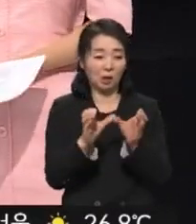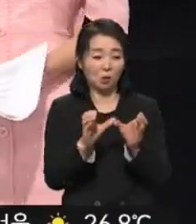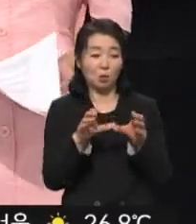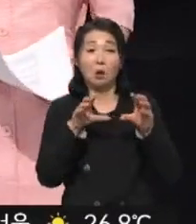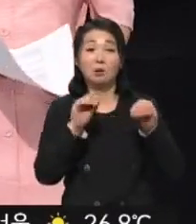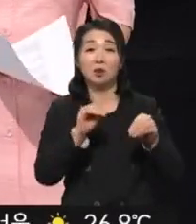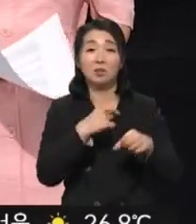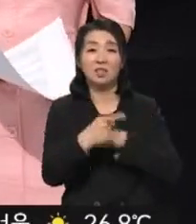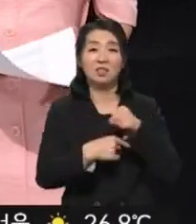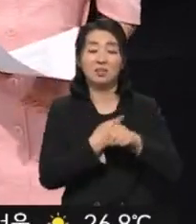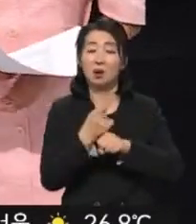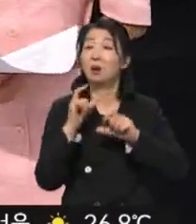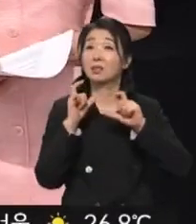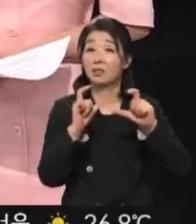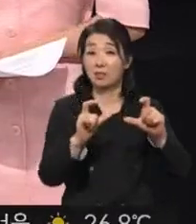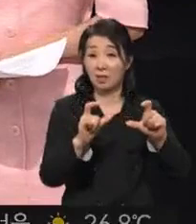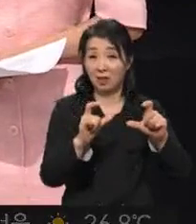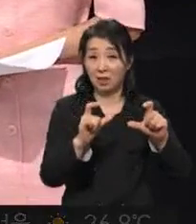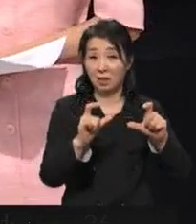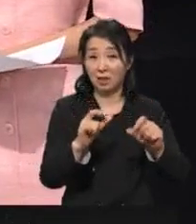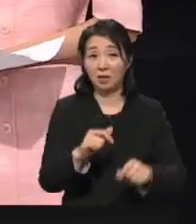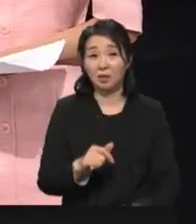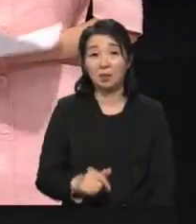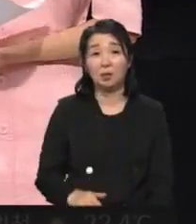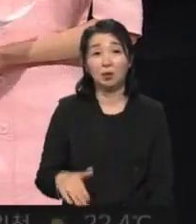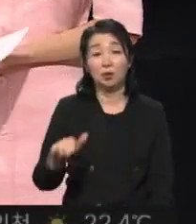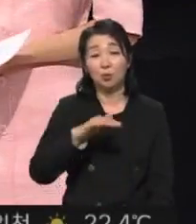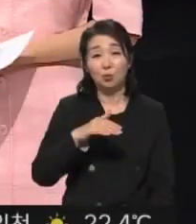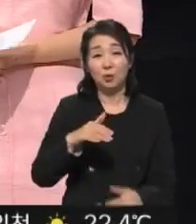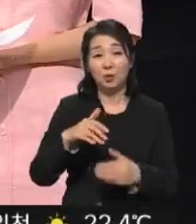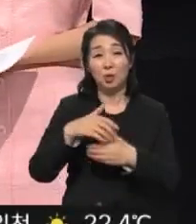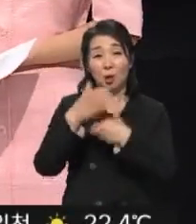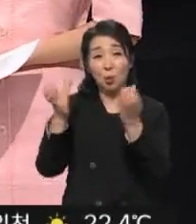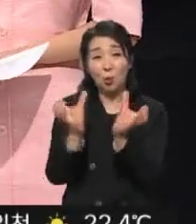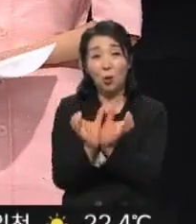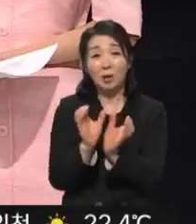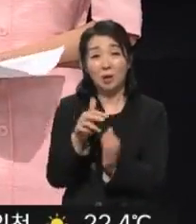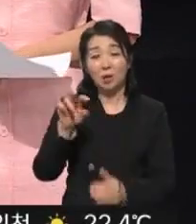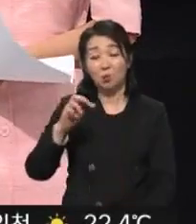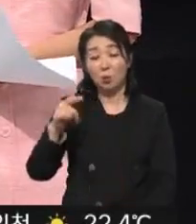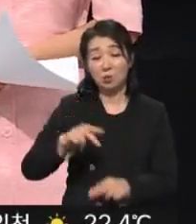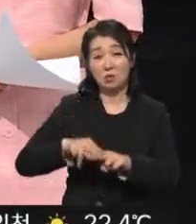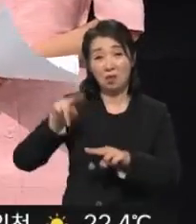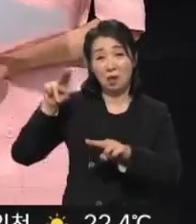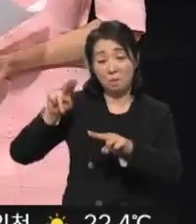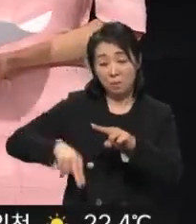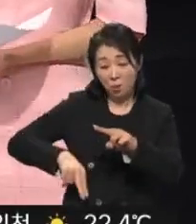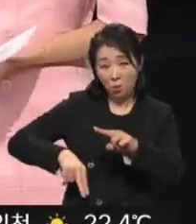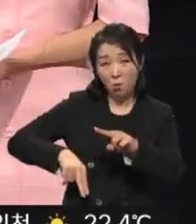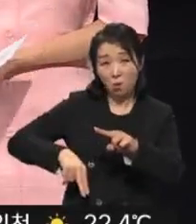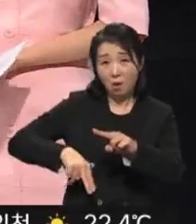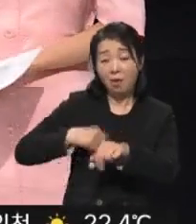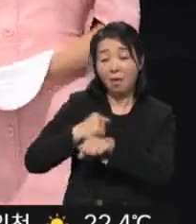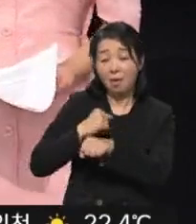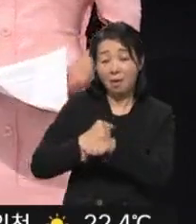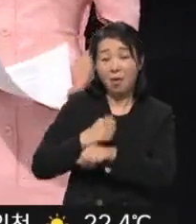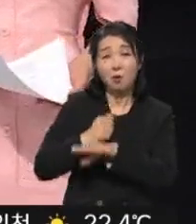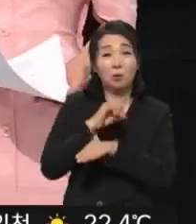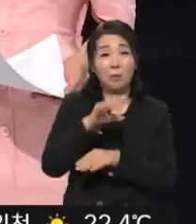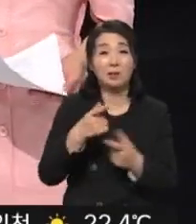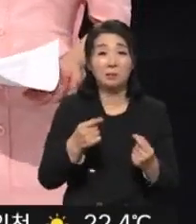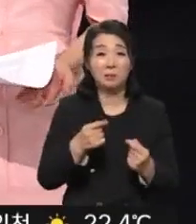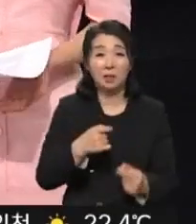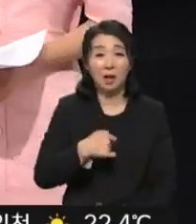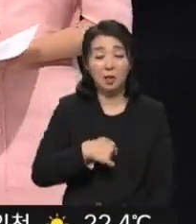받은 김 전 최고위원. 우리 공화당 조원진 대표의 최고위원직 사퇴하라는 조언에 침묵을 깬 걸까요?